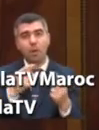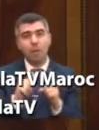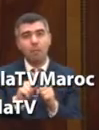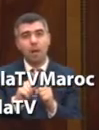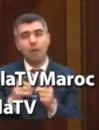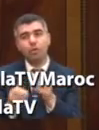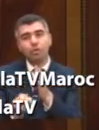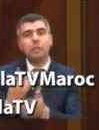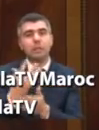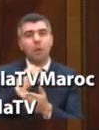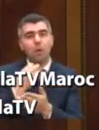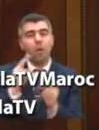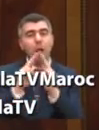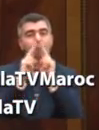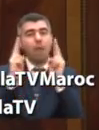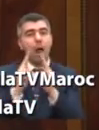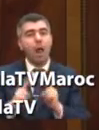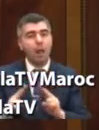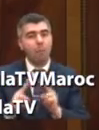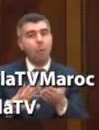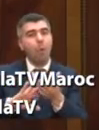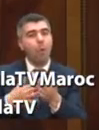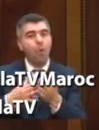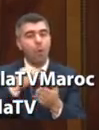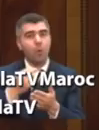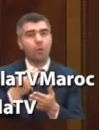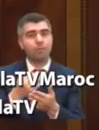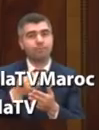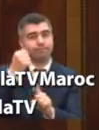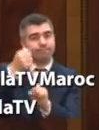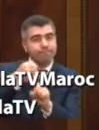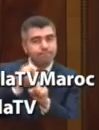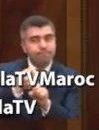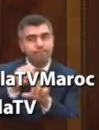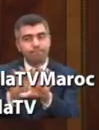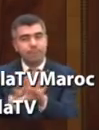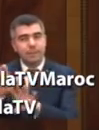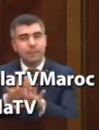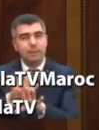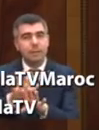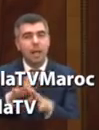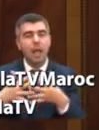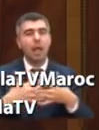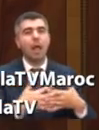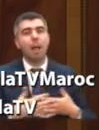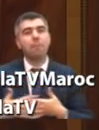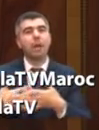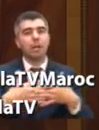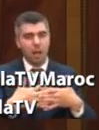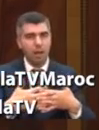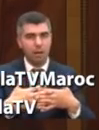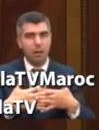مرة أخرى التنديد والاستنكار بما تقوم به الإدارة الأمريكية، إن فيما يخص